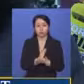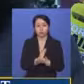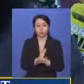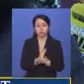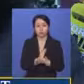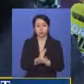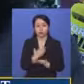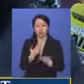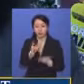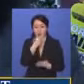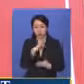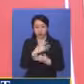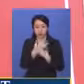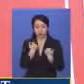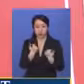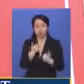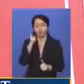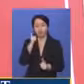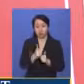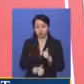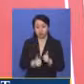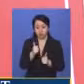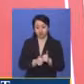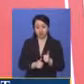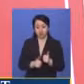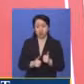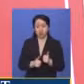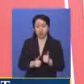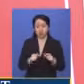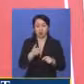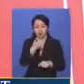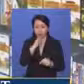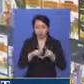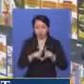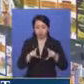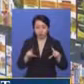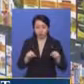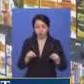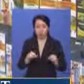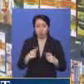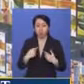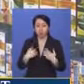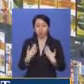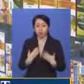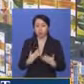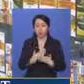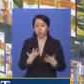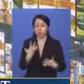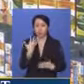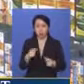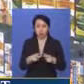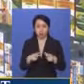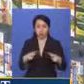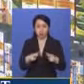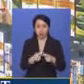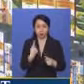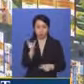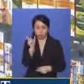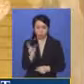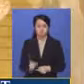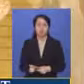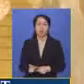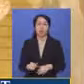этих лекарств нет со стабфонда. В каждой из аптек «Мое здоровье» лекарства из стабилизационного фонда отпускают не более 5 упаковок препарата в одни